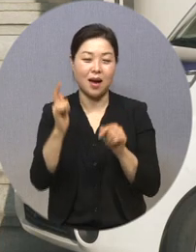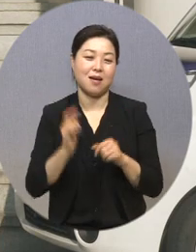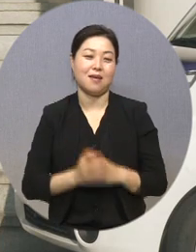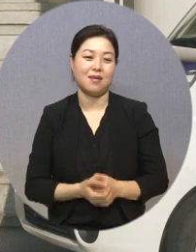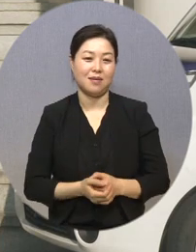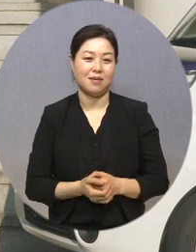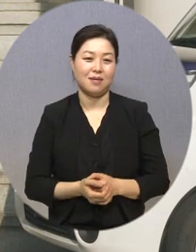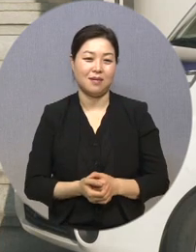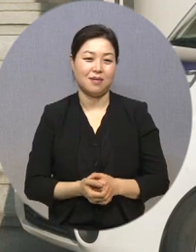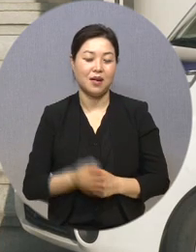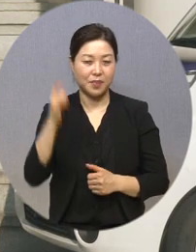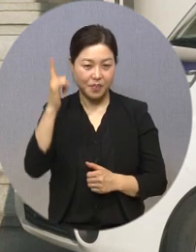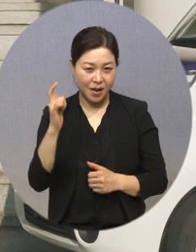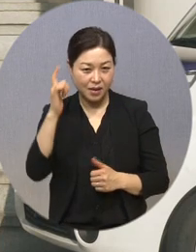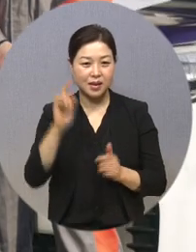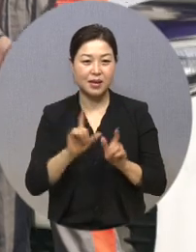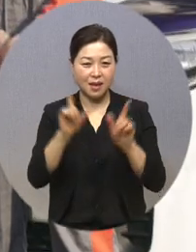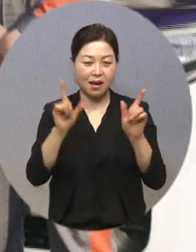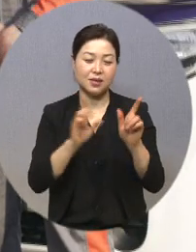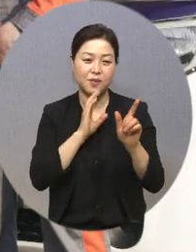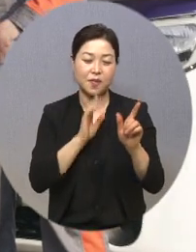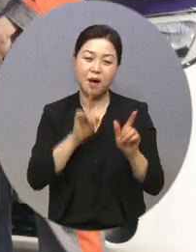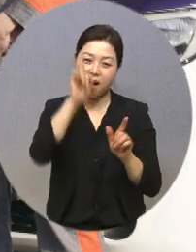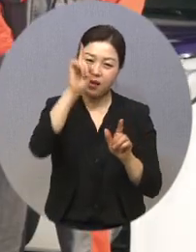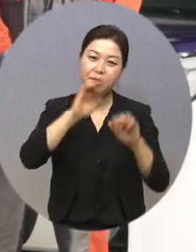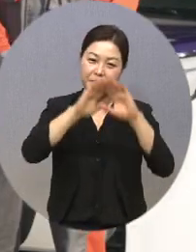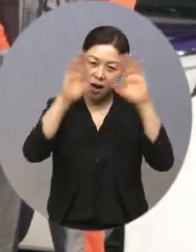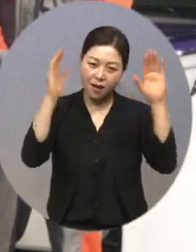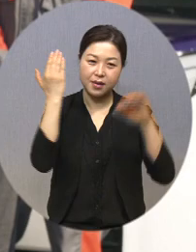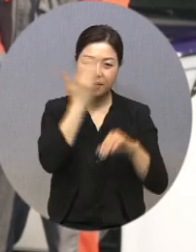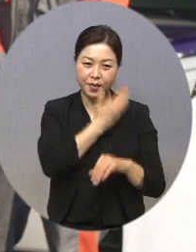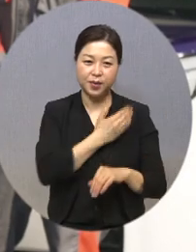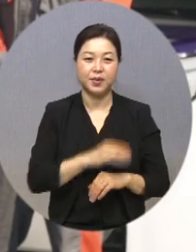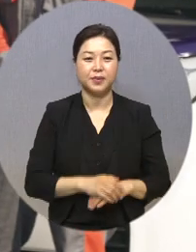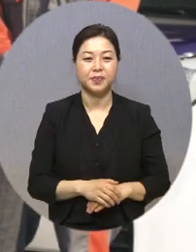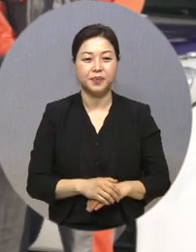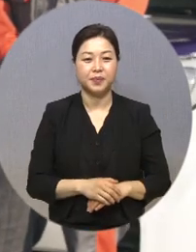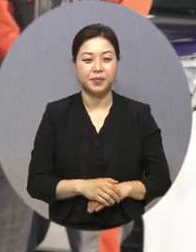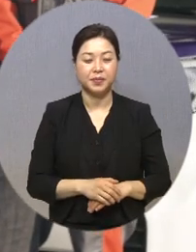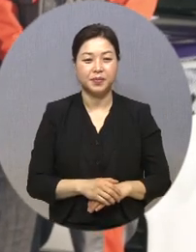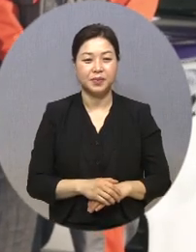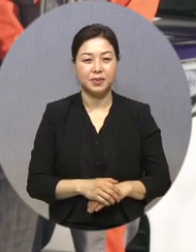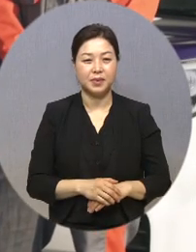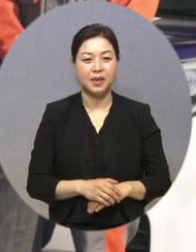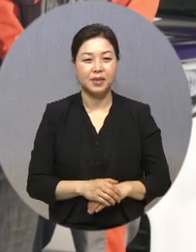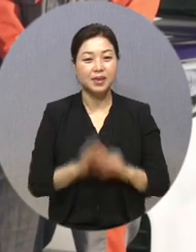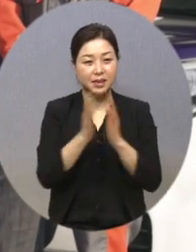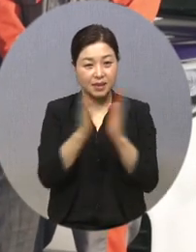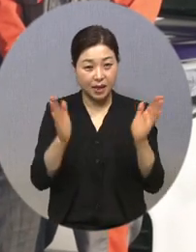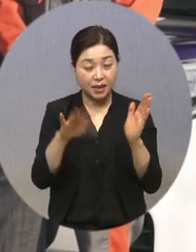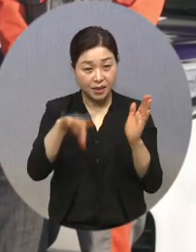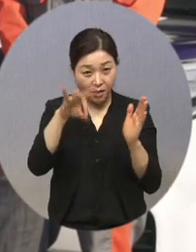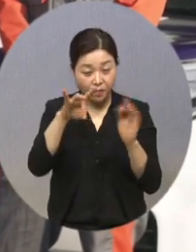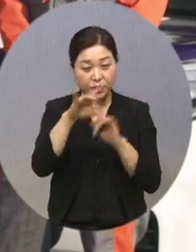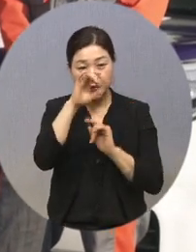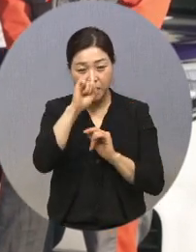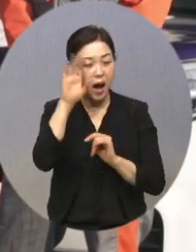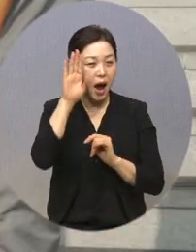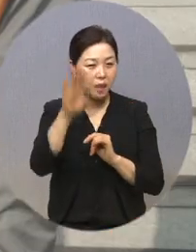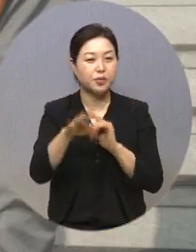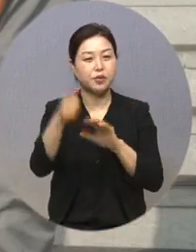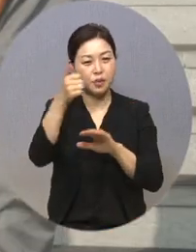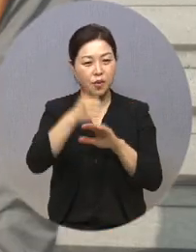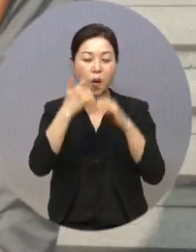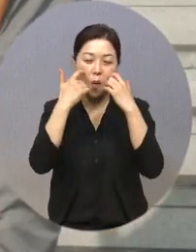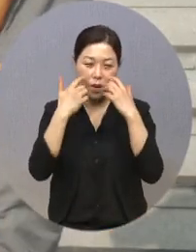그대 스타트하는 날이 정말 하늘은 맑고 아무튼 어쨌든 출발이 좋으니까 앞으로 승승장구하겠습니다.